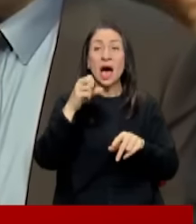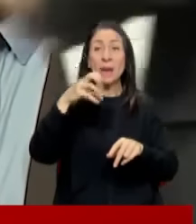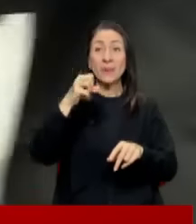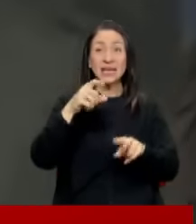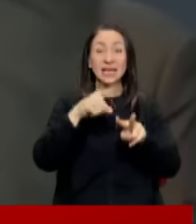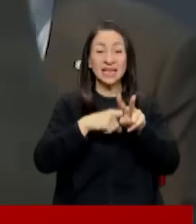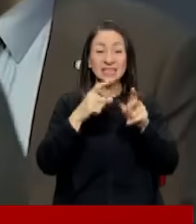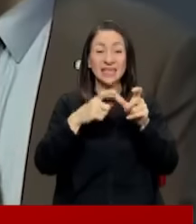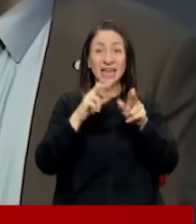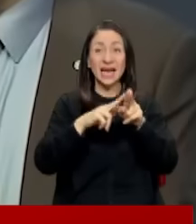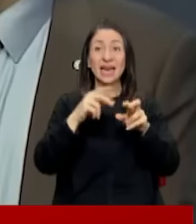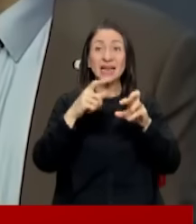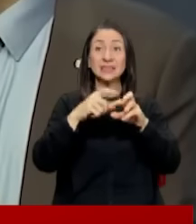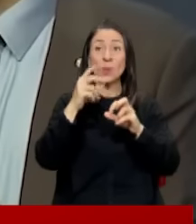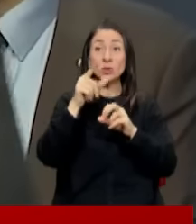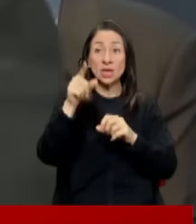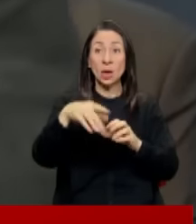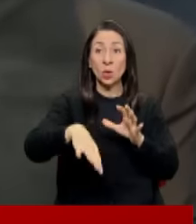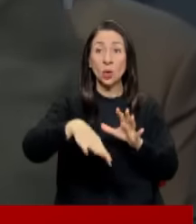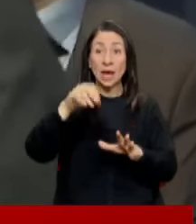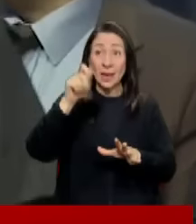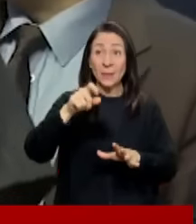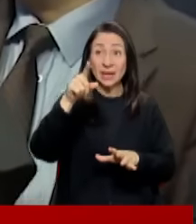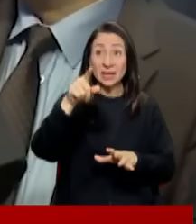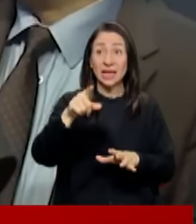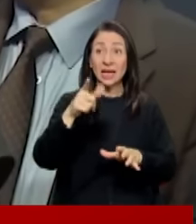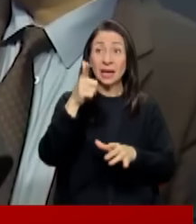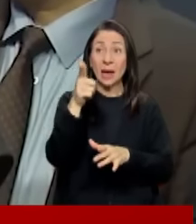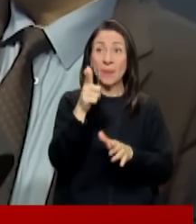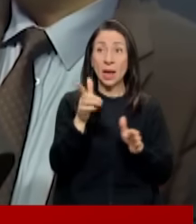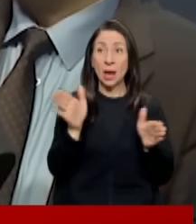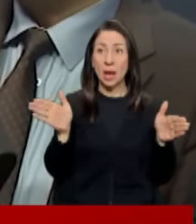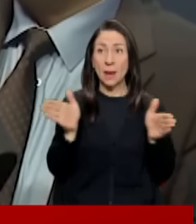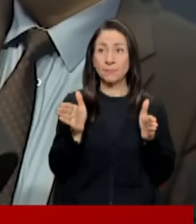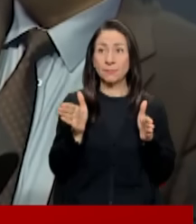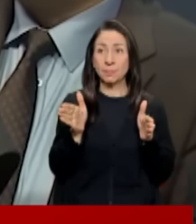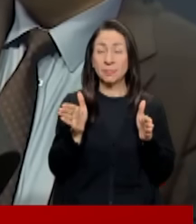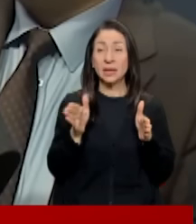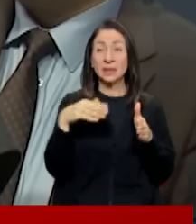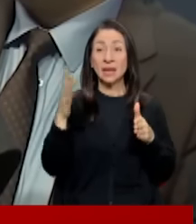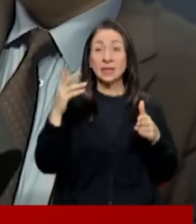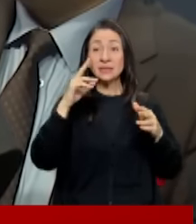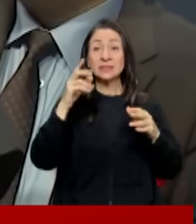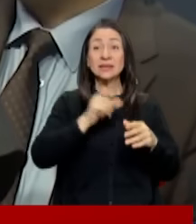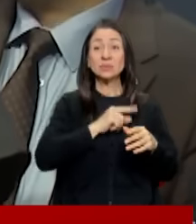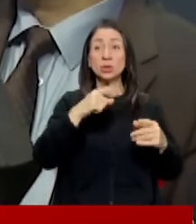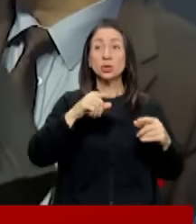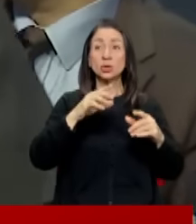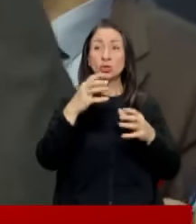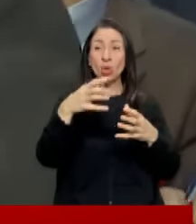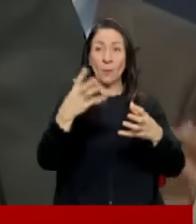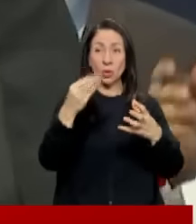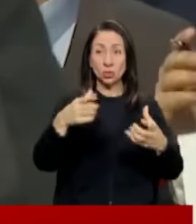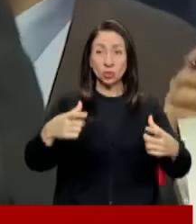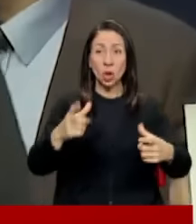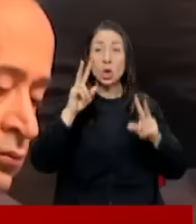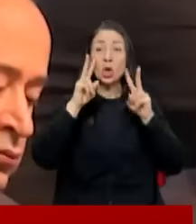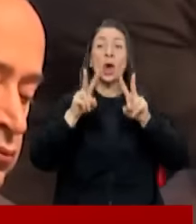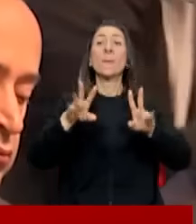YSK temsilcisi Recep Özel kurayı çekerken kamera açısının kapandığını, diğer temsilcilerin topların olduğu